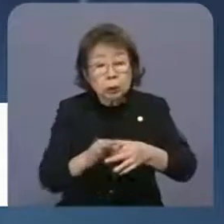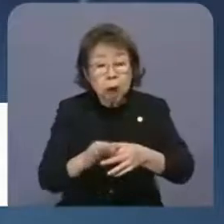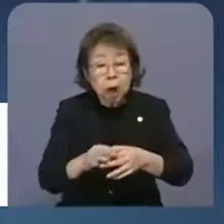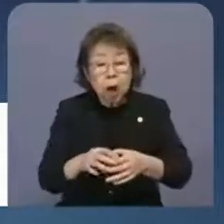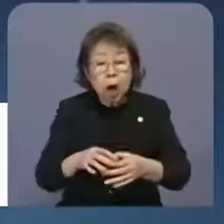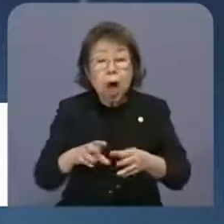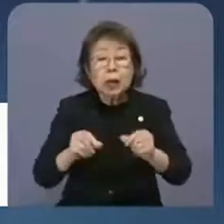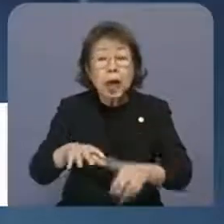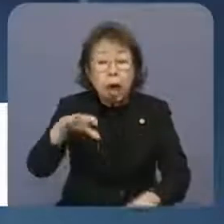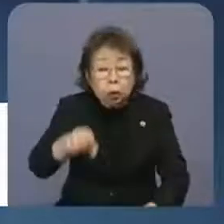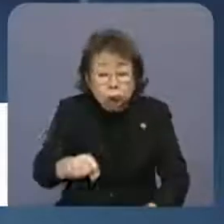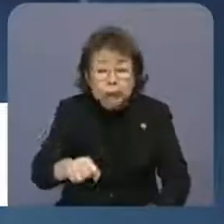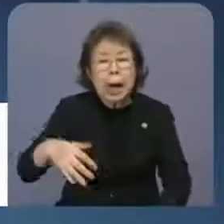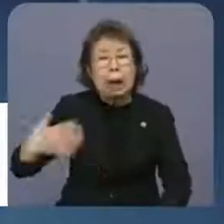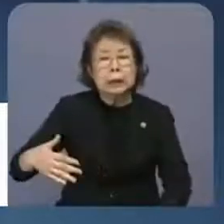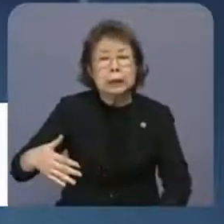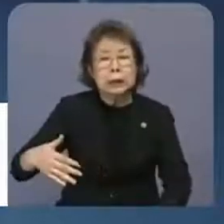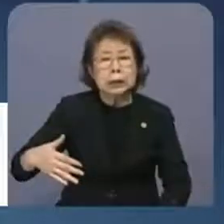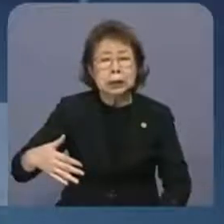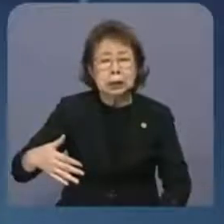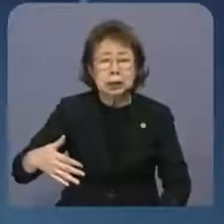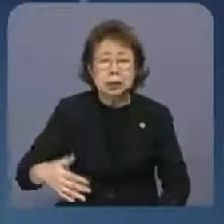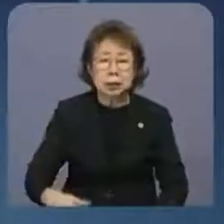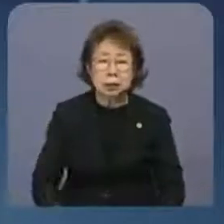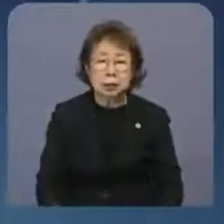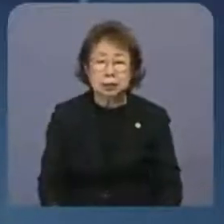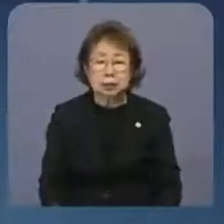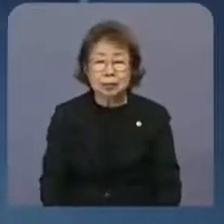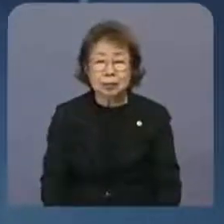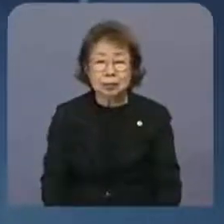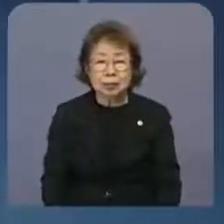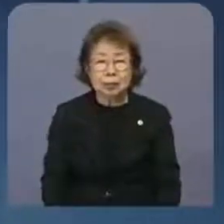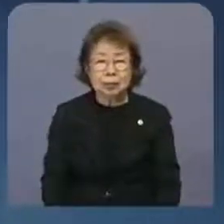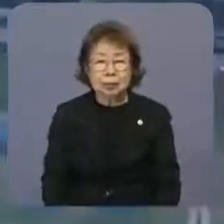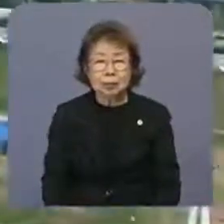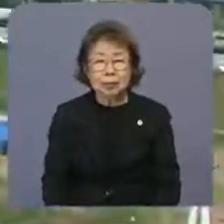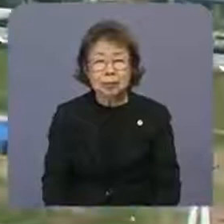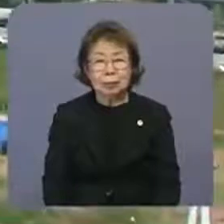선정은 여전히 제자리 걸음입니다 공조 기자가 보도합니다